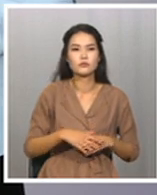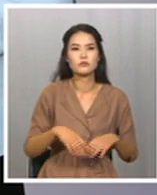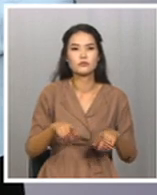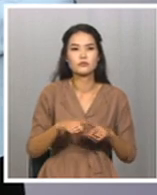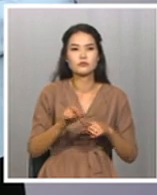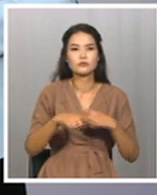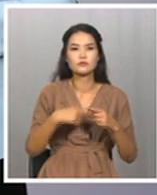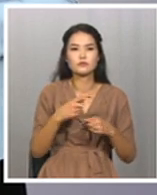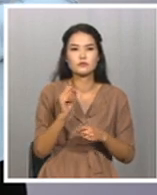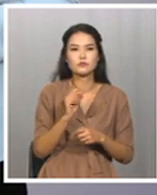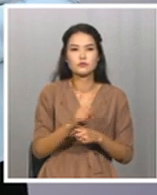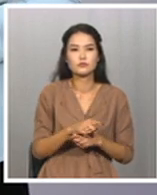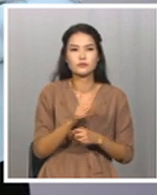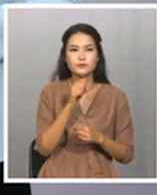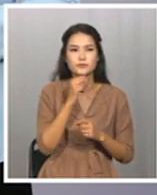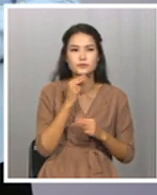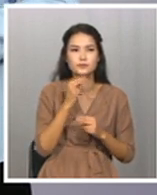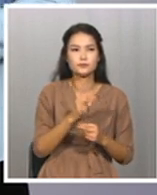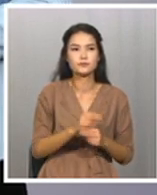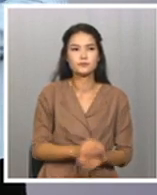тапсырмалар орындауға өтейік.